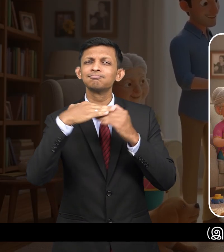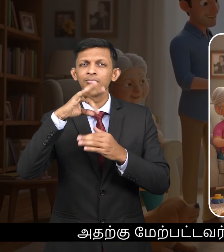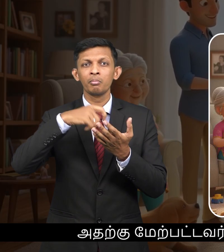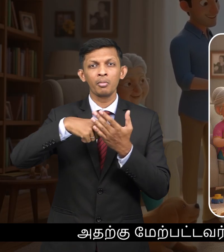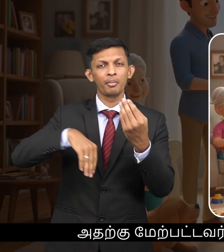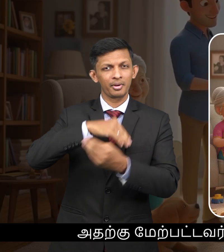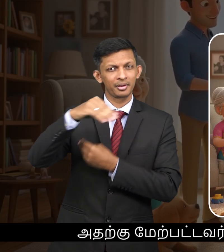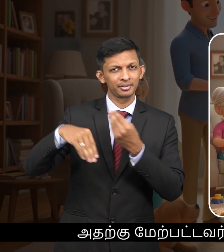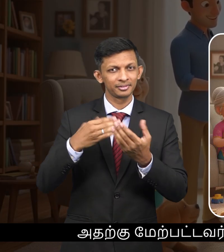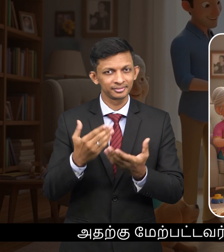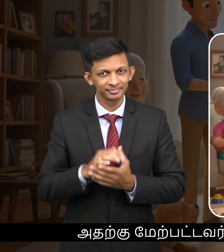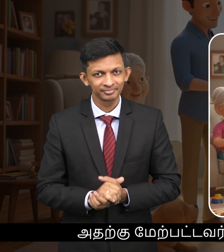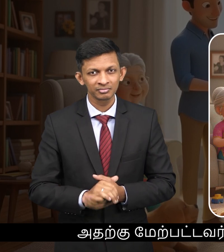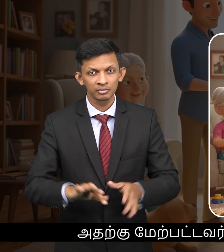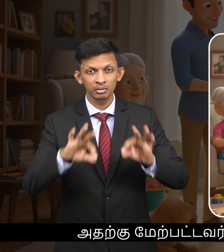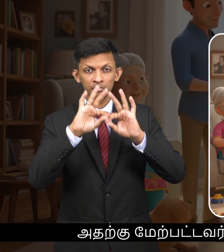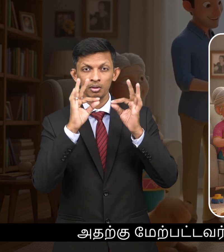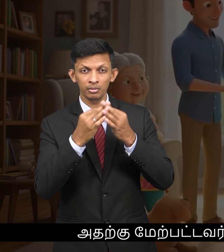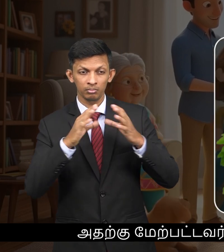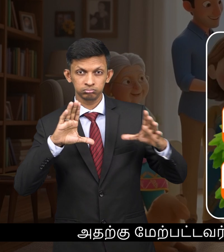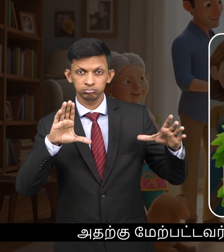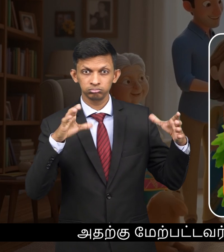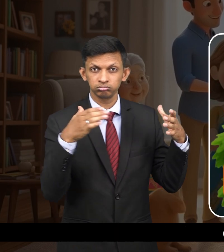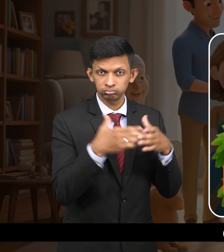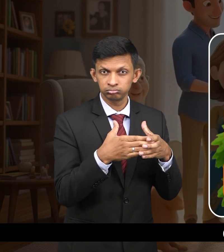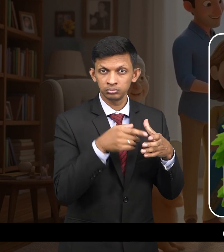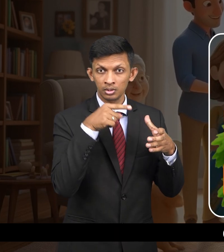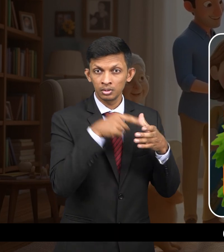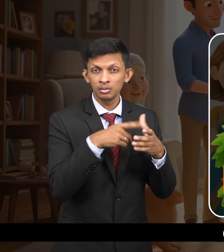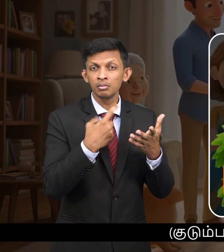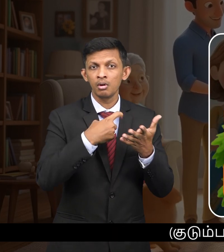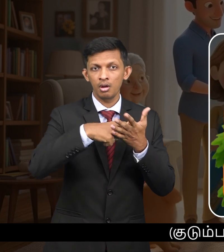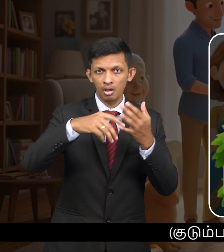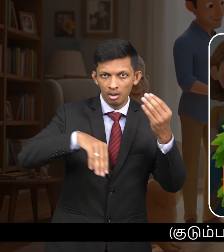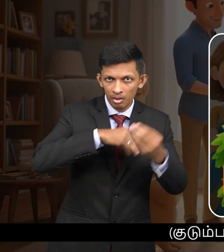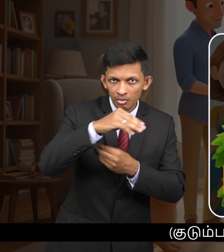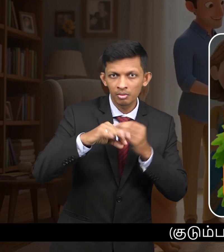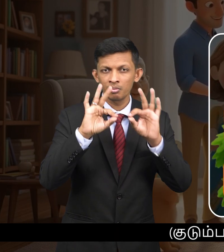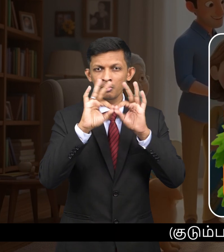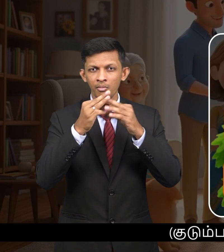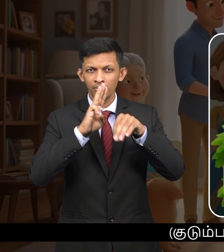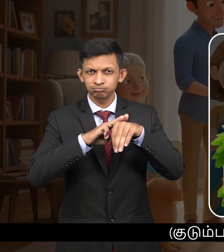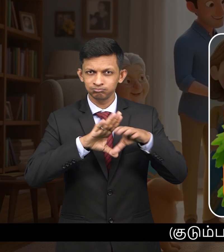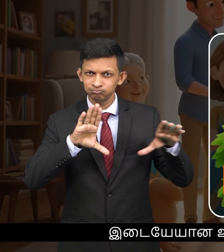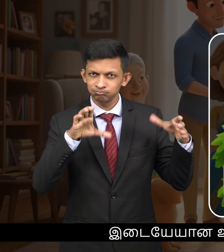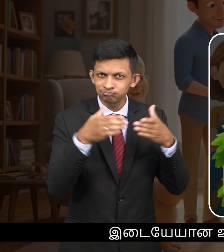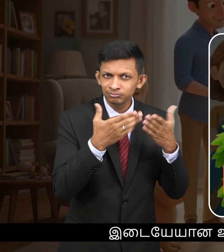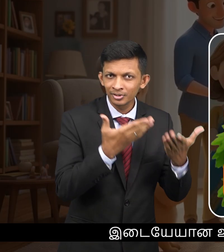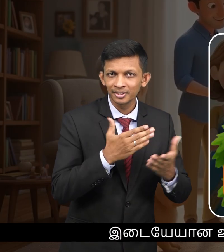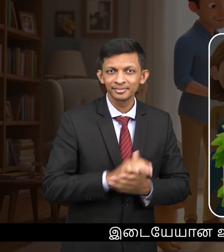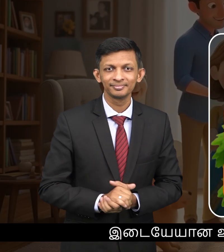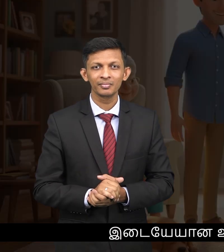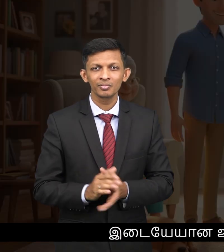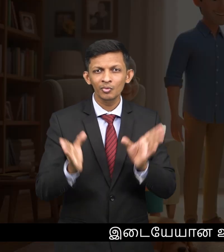2 அல்லது அதற்கு மேற்பட்டவர்களுக்கு இடையேயான தொடர்பு. குடும்ப மரம், அதாவது குடும்ப உறுப்பினர்களுக்கு